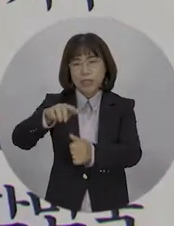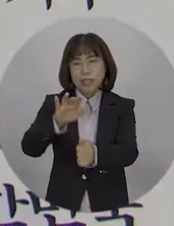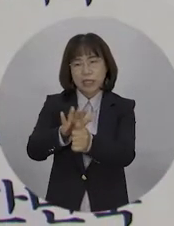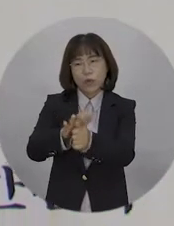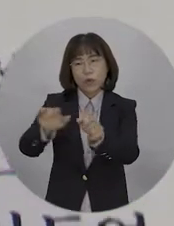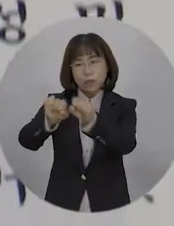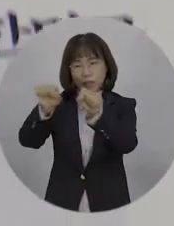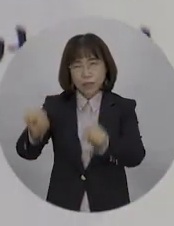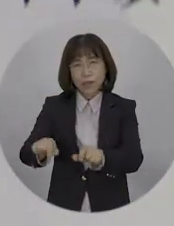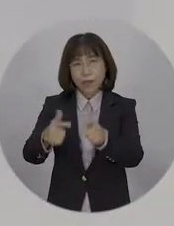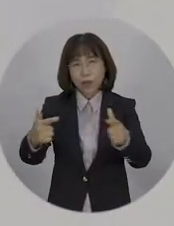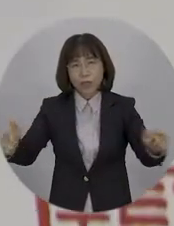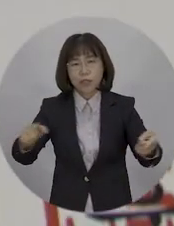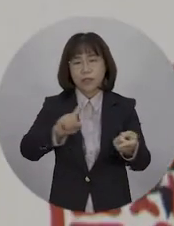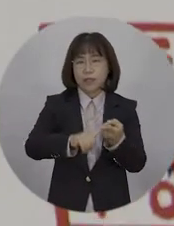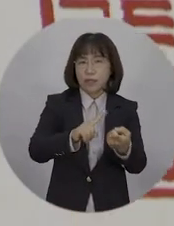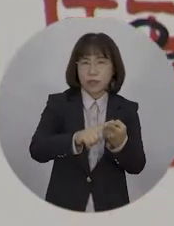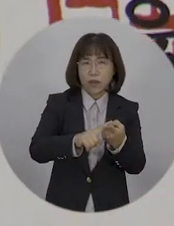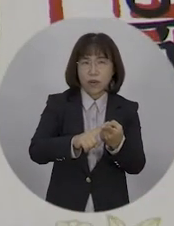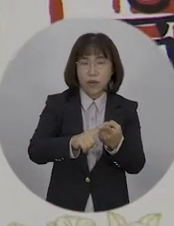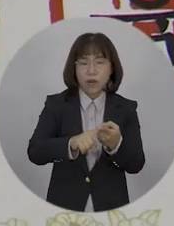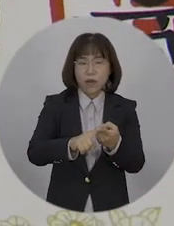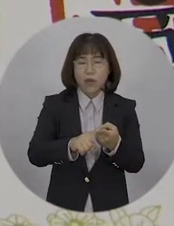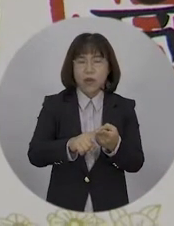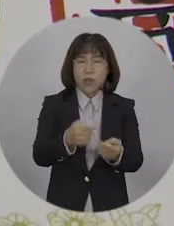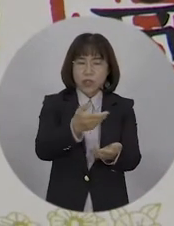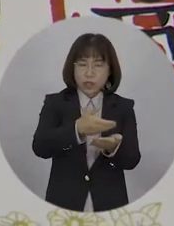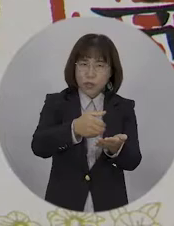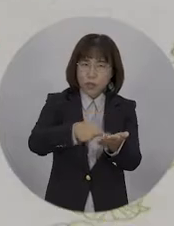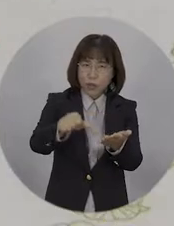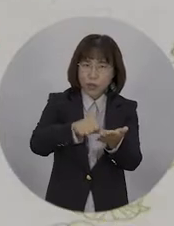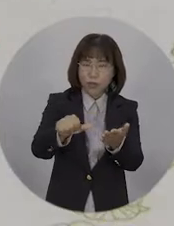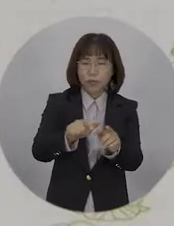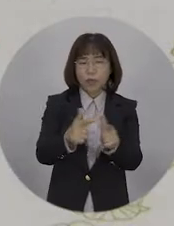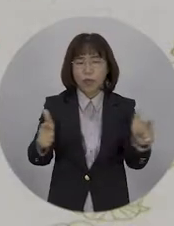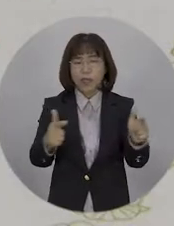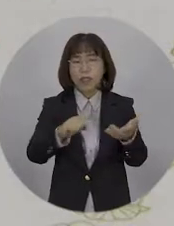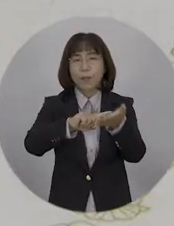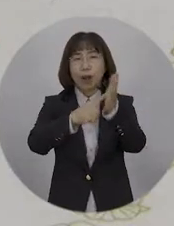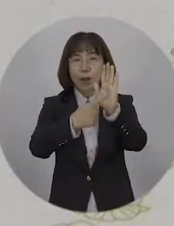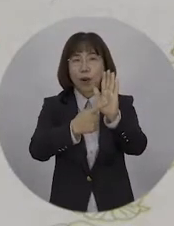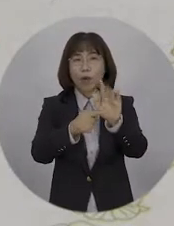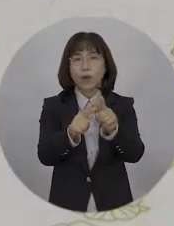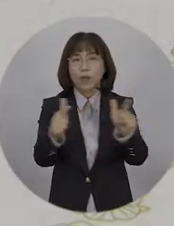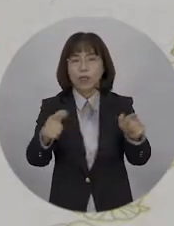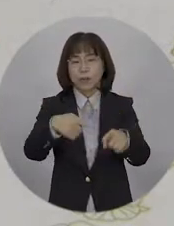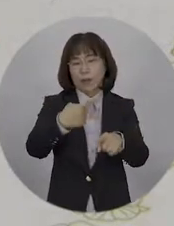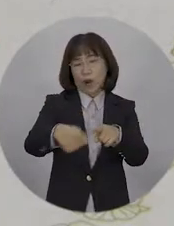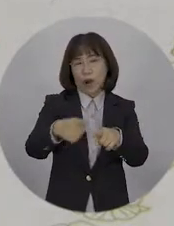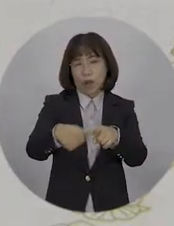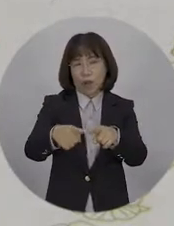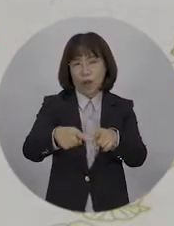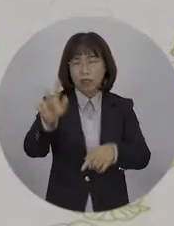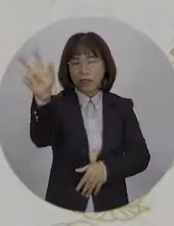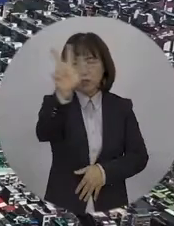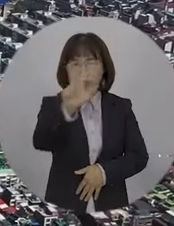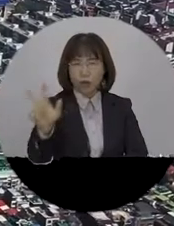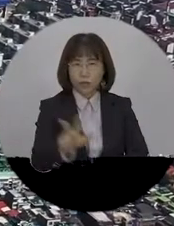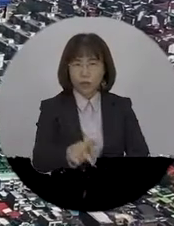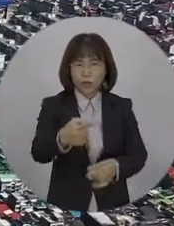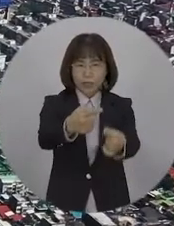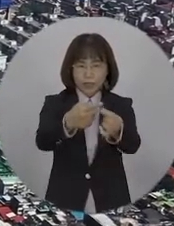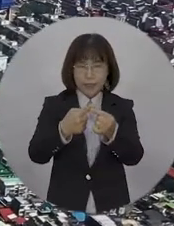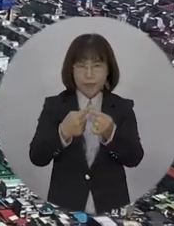등 4개 부문 72개 지표에 대해 서류와 발표평가로 진행됐으며 강서구는 도시환경 부문에서